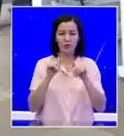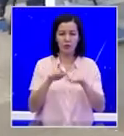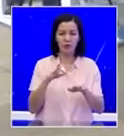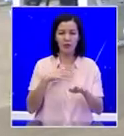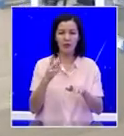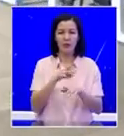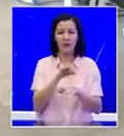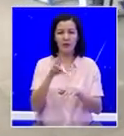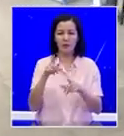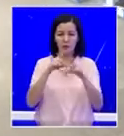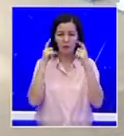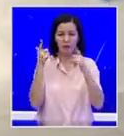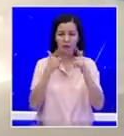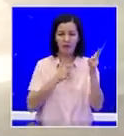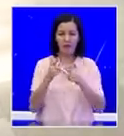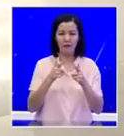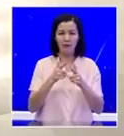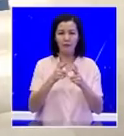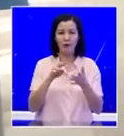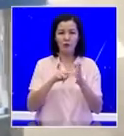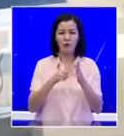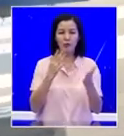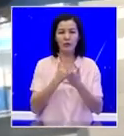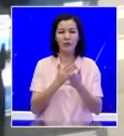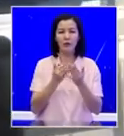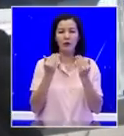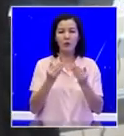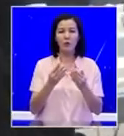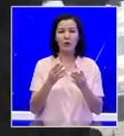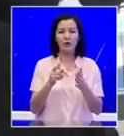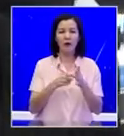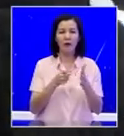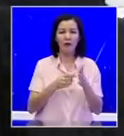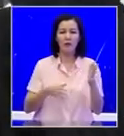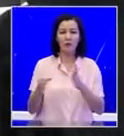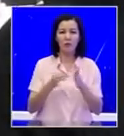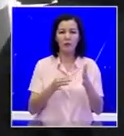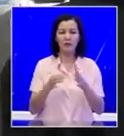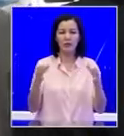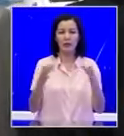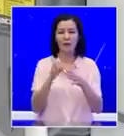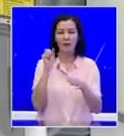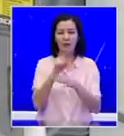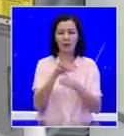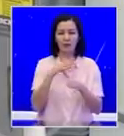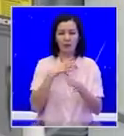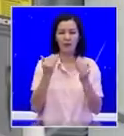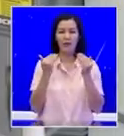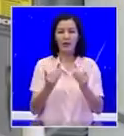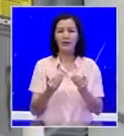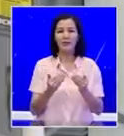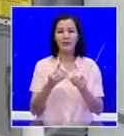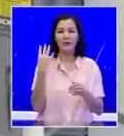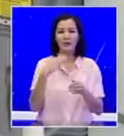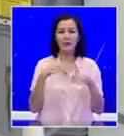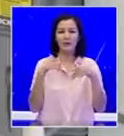2 миллион дана бетперде дайындап шығару жоспарда бар. Оған Қарағанды облысындағы жеке компания тапсырыс берген екен. Қазір мұнда 40